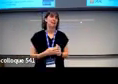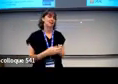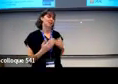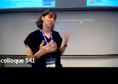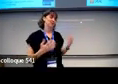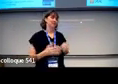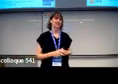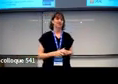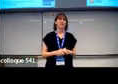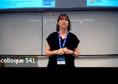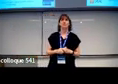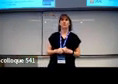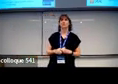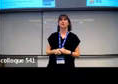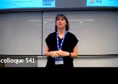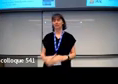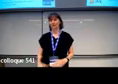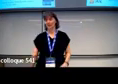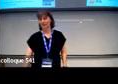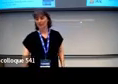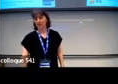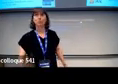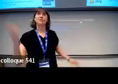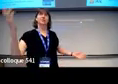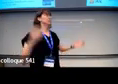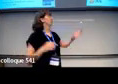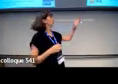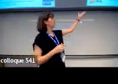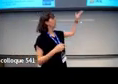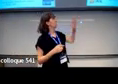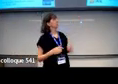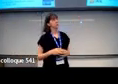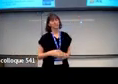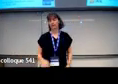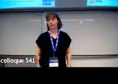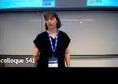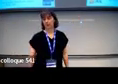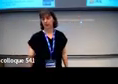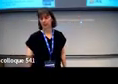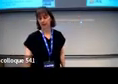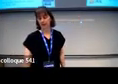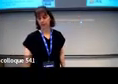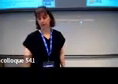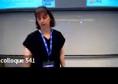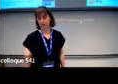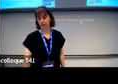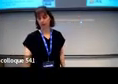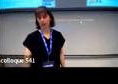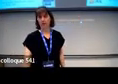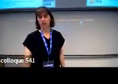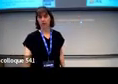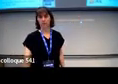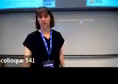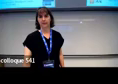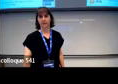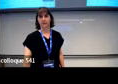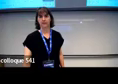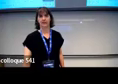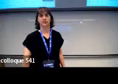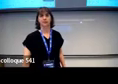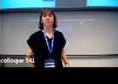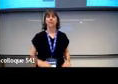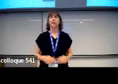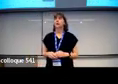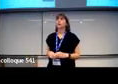thèse. Je ne dis pas comme ça. Donc oui, c'est ça, je vais vous parler un peu plus de mes co-auteurs pendant